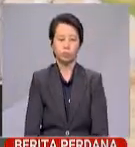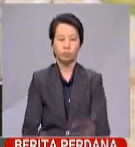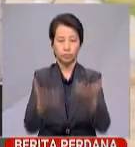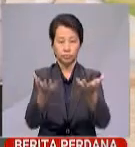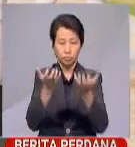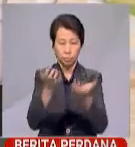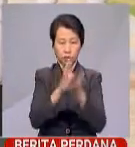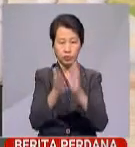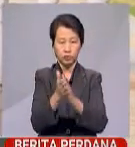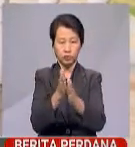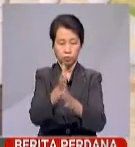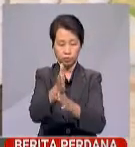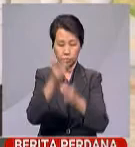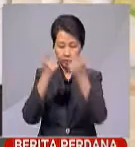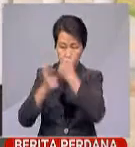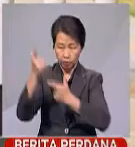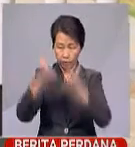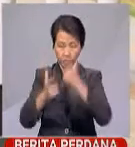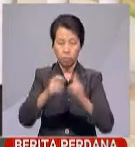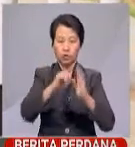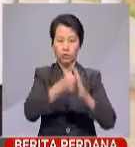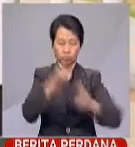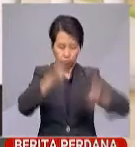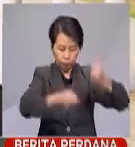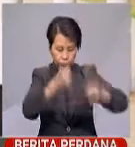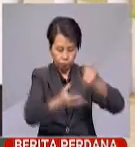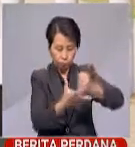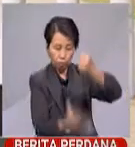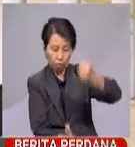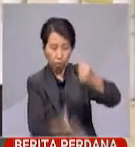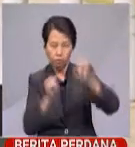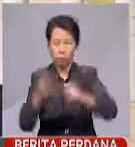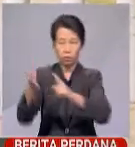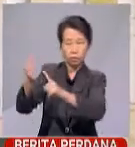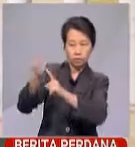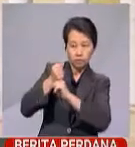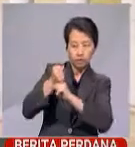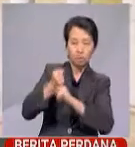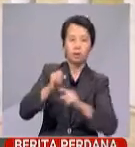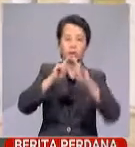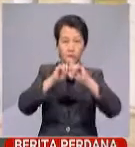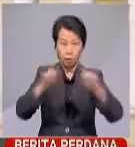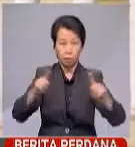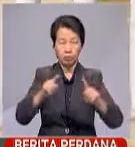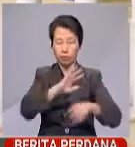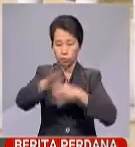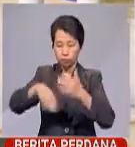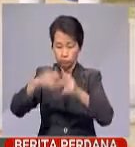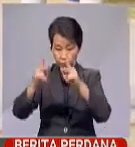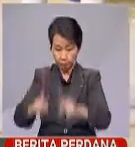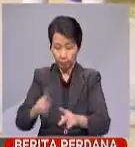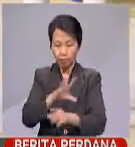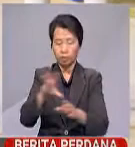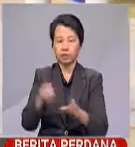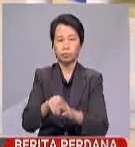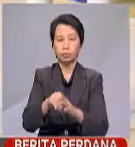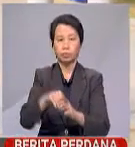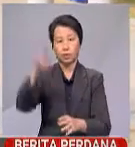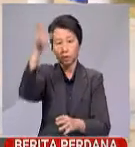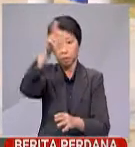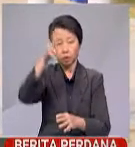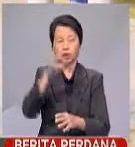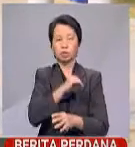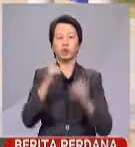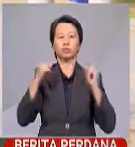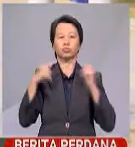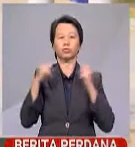Hasrat menjadikan sektor pelancongan sebagai sumber ekonomi Labuan mampu tercapai. Namun, semua pihak termasuk sektor kerajaan dan